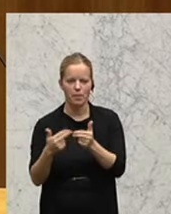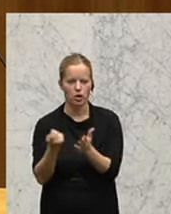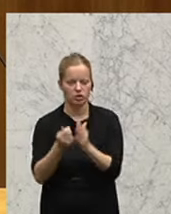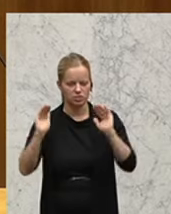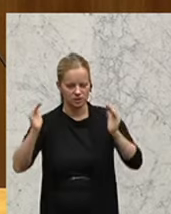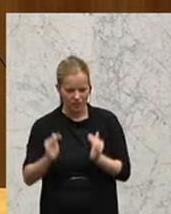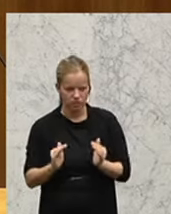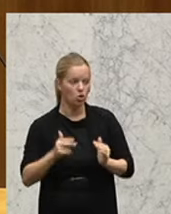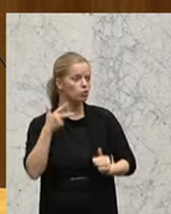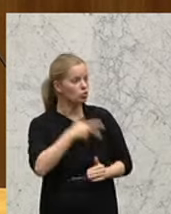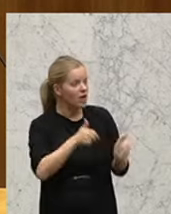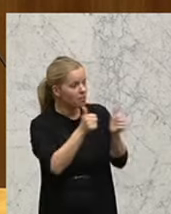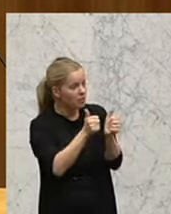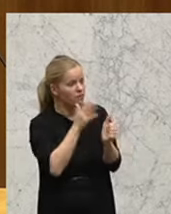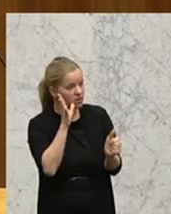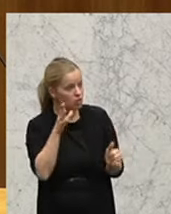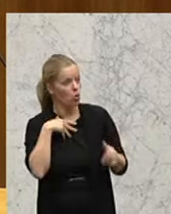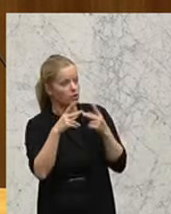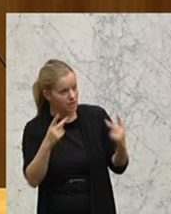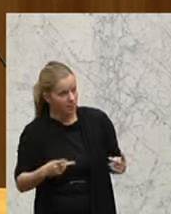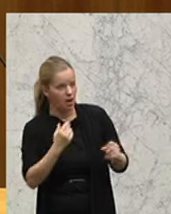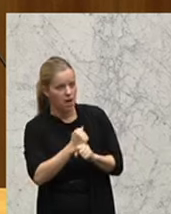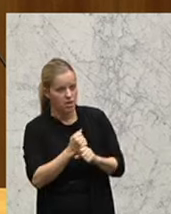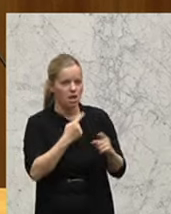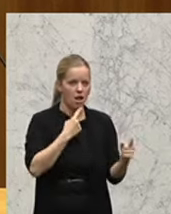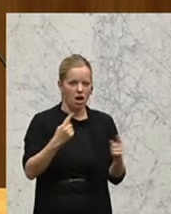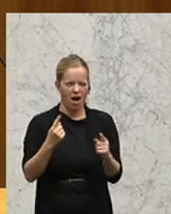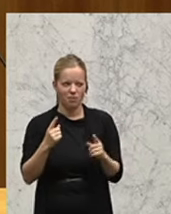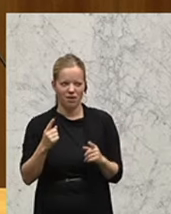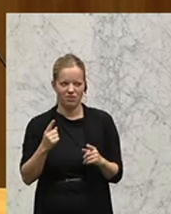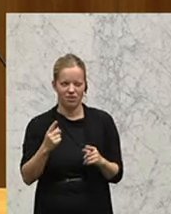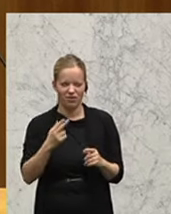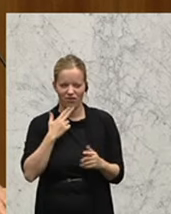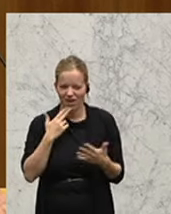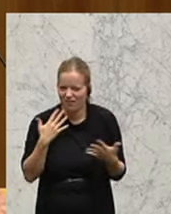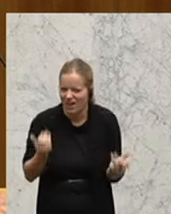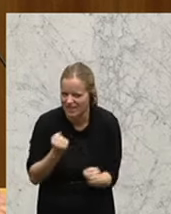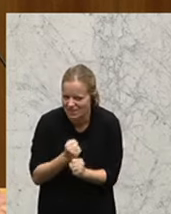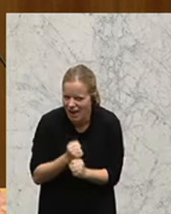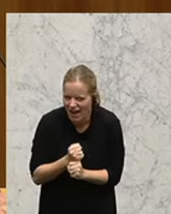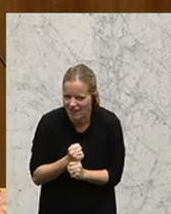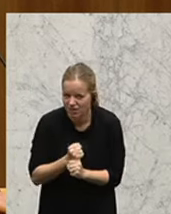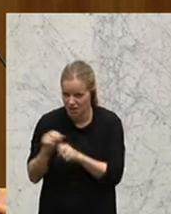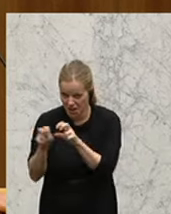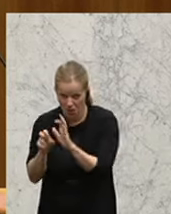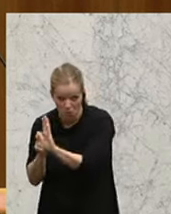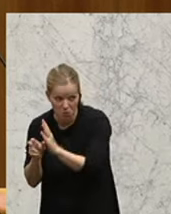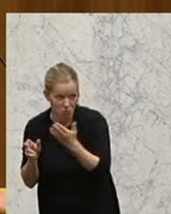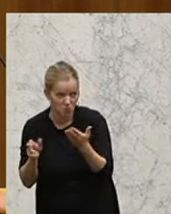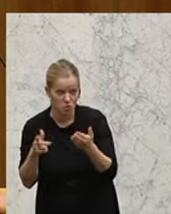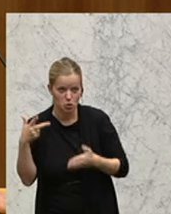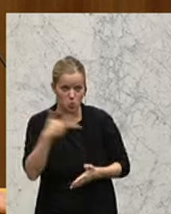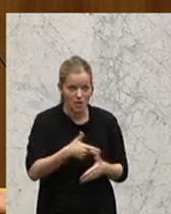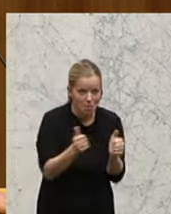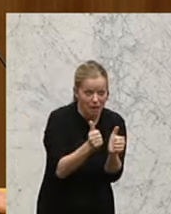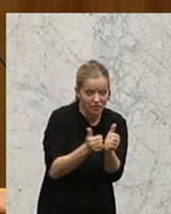so weit, dass wir eigentlich nicht wissen, wer macht jetzt eigentlich was, was macht die Regierung und was machen die Sozialpartner. Das führt so weit,